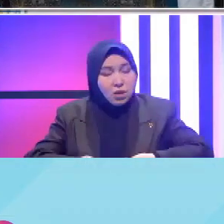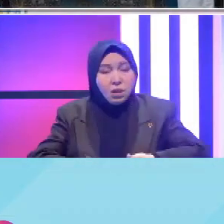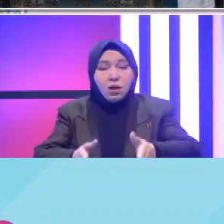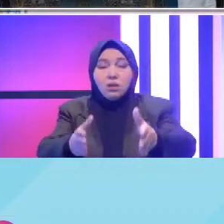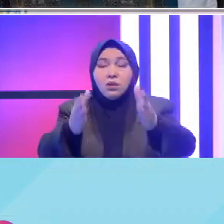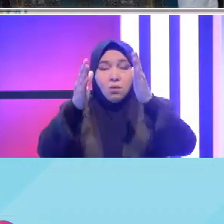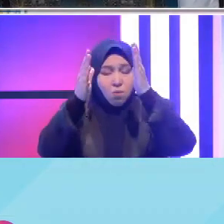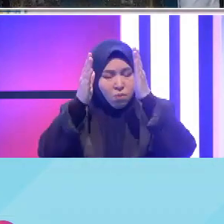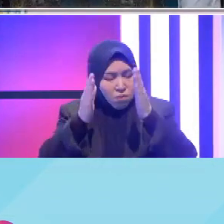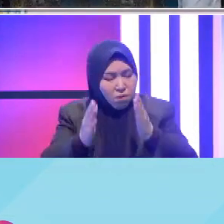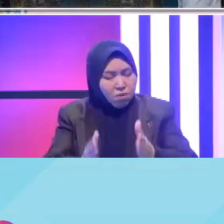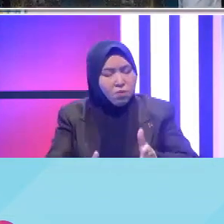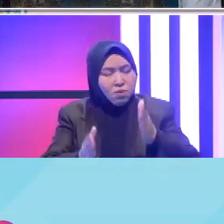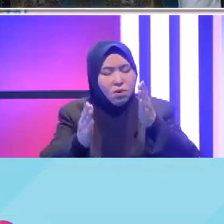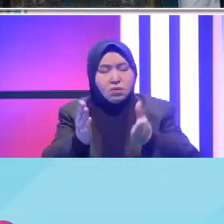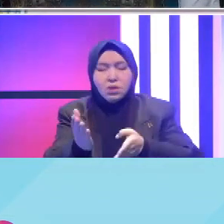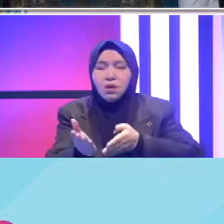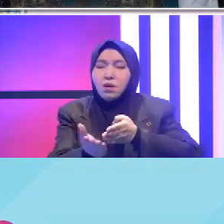Wow